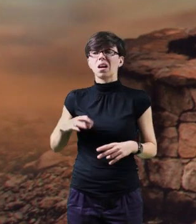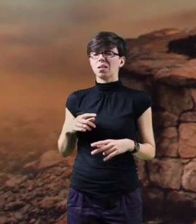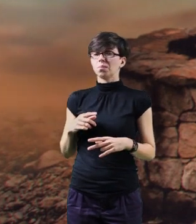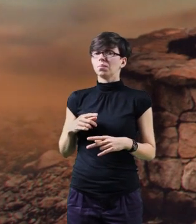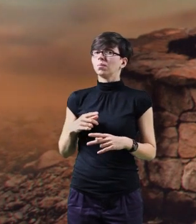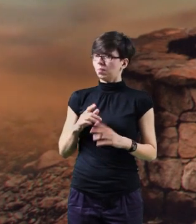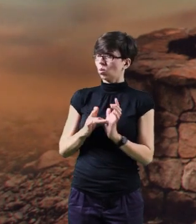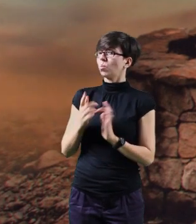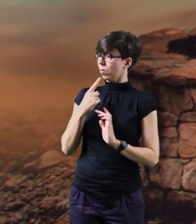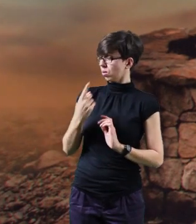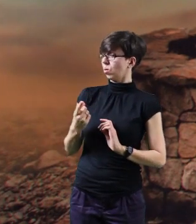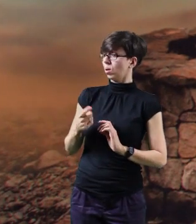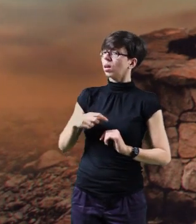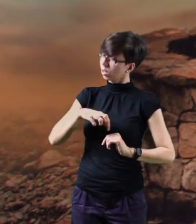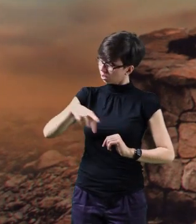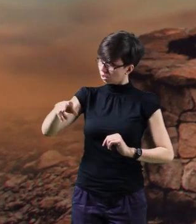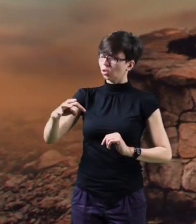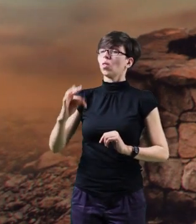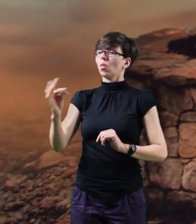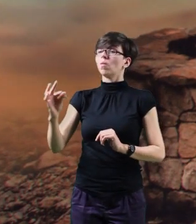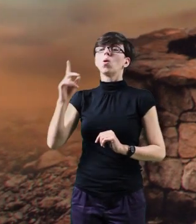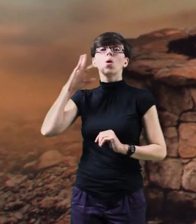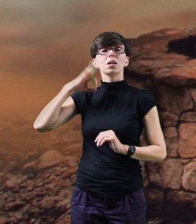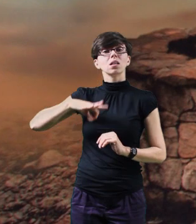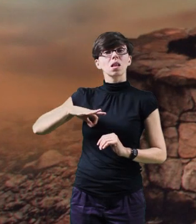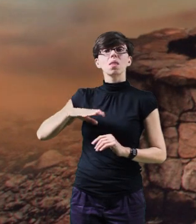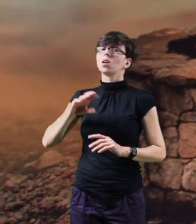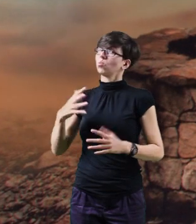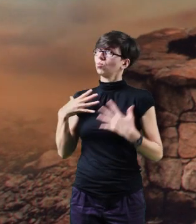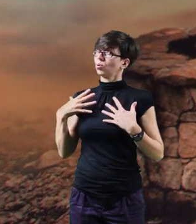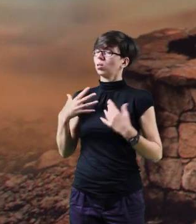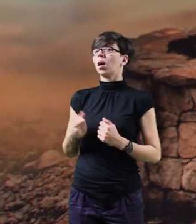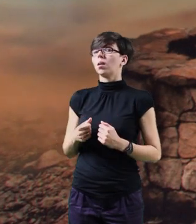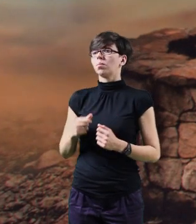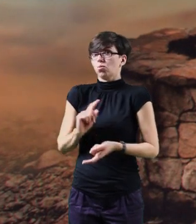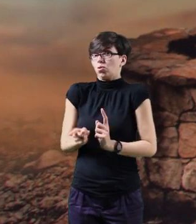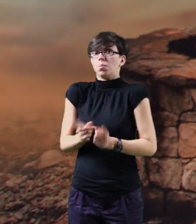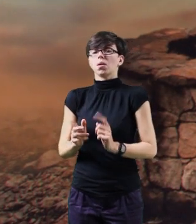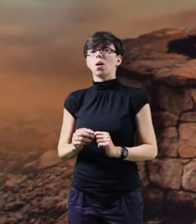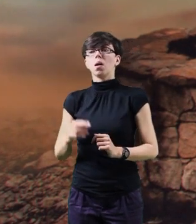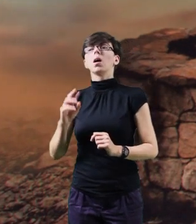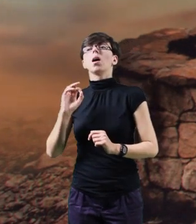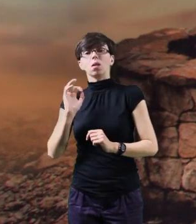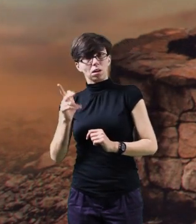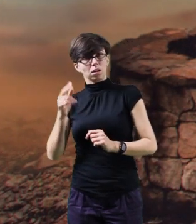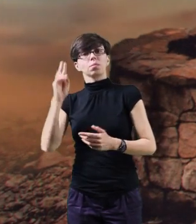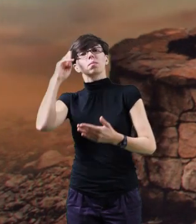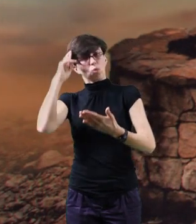uwierzy szybka sprawa Dlaczego samarytankę nieo